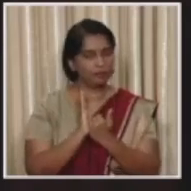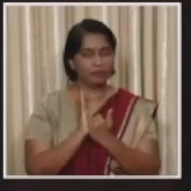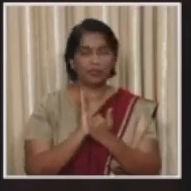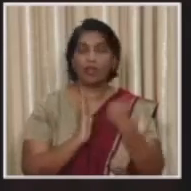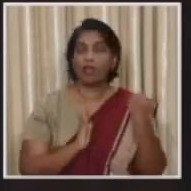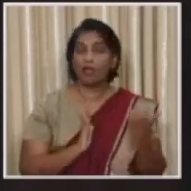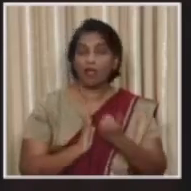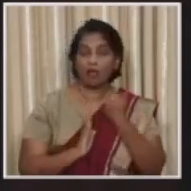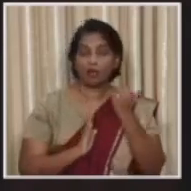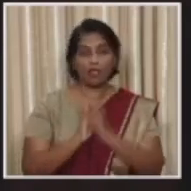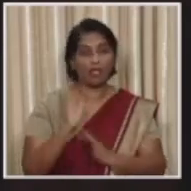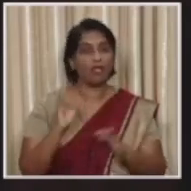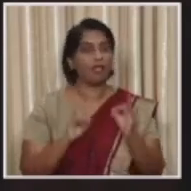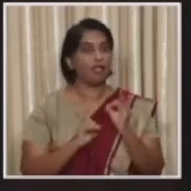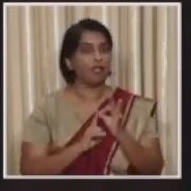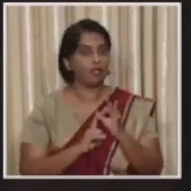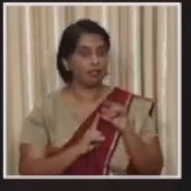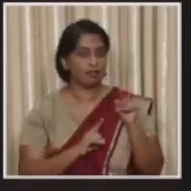අලුත් ඇමතිවරයාට